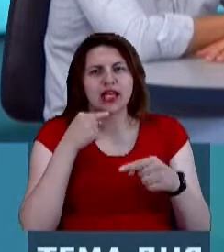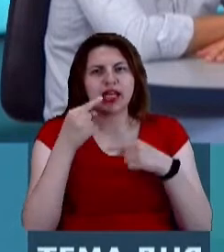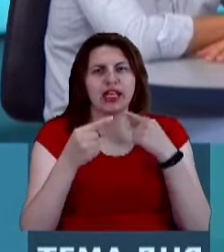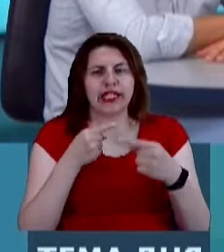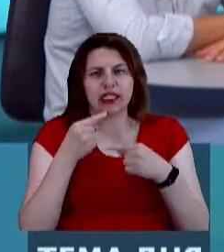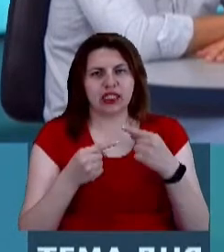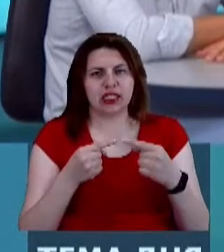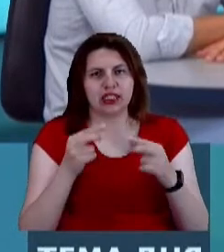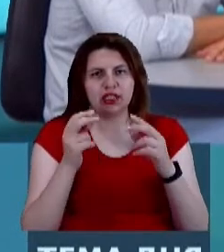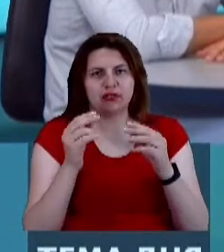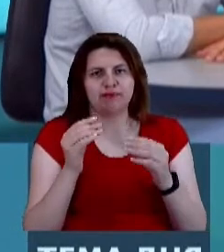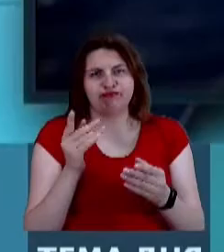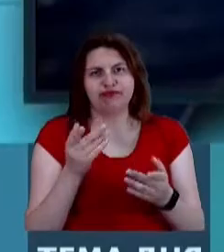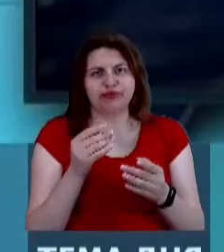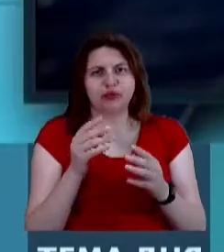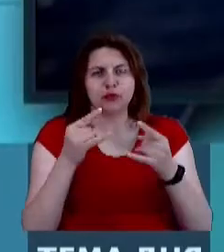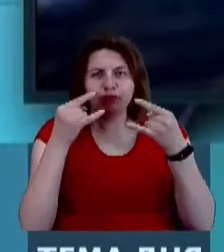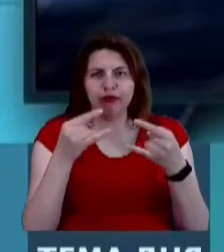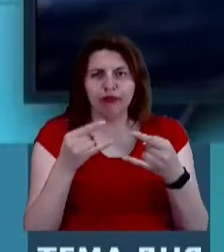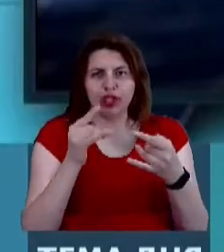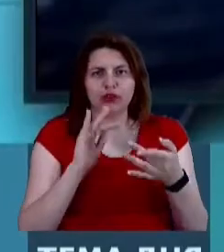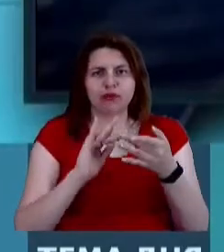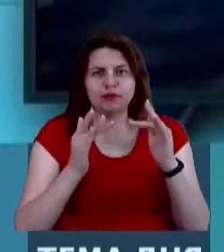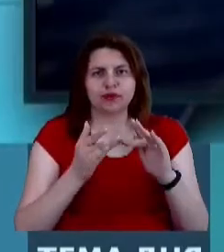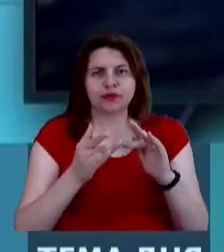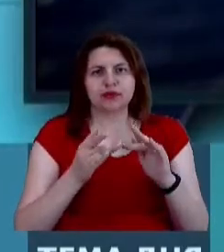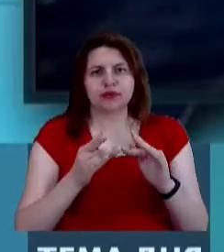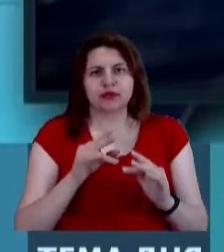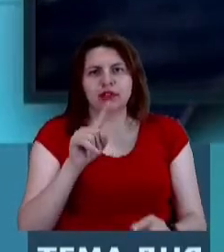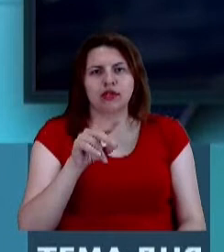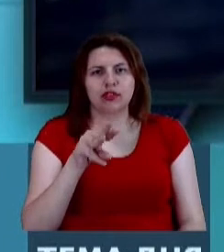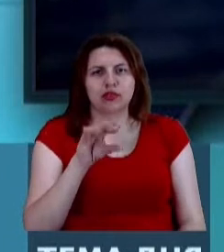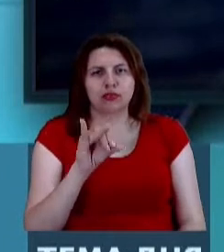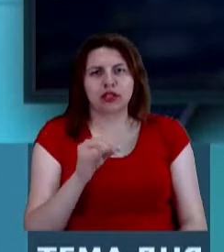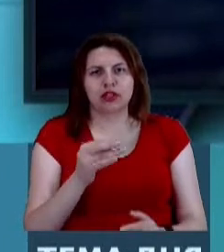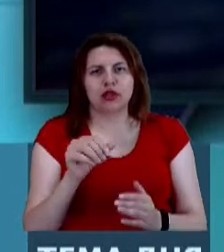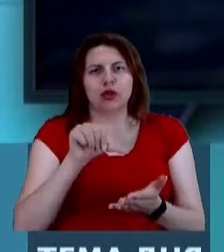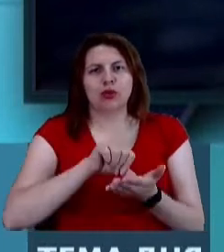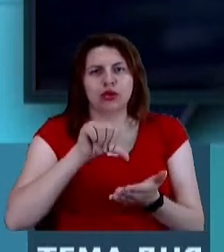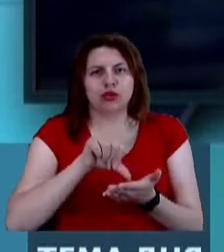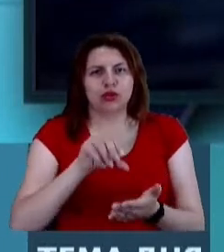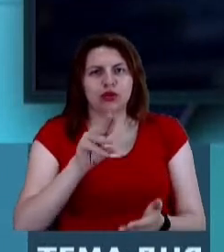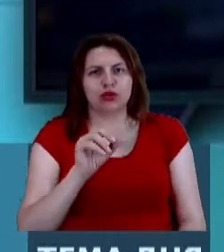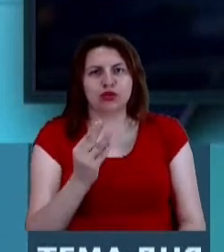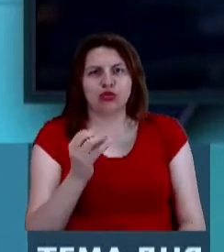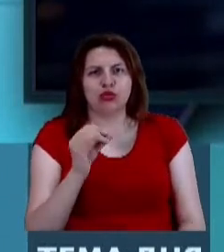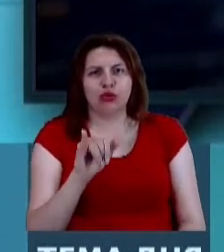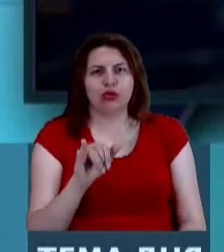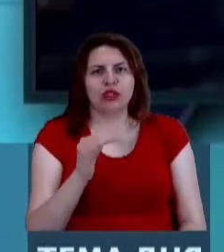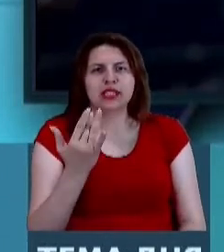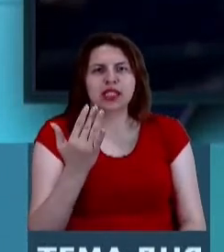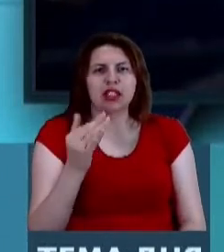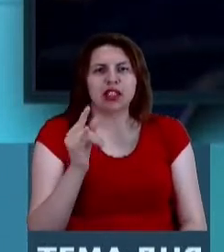проводить моніторинг і українських ЗМІ, і учасників різноманітних ток-шоу, скільки в них брехні, скільки в них